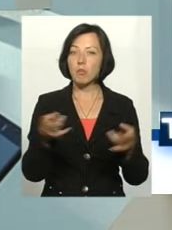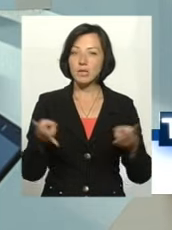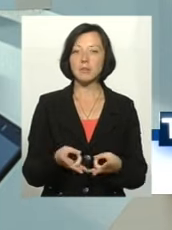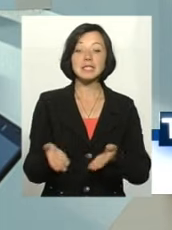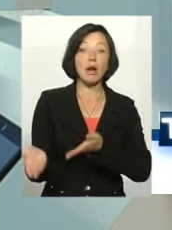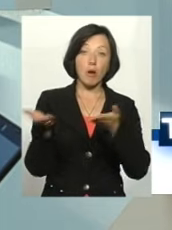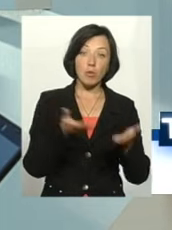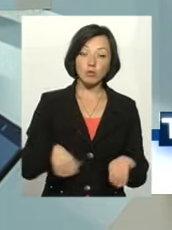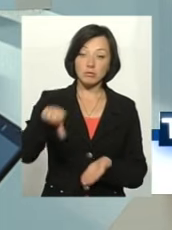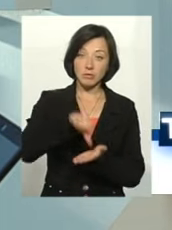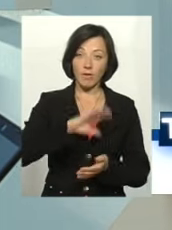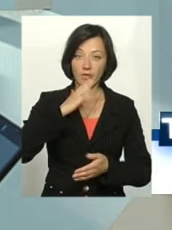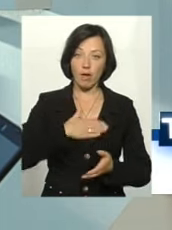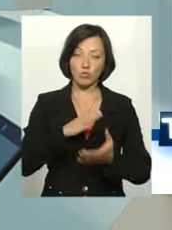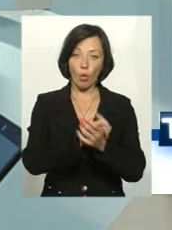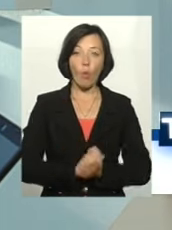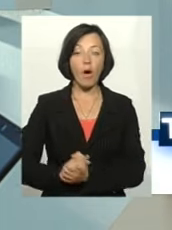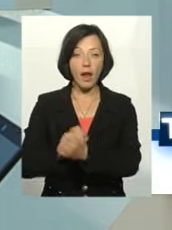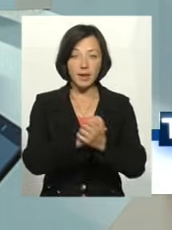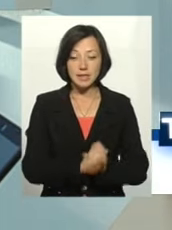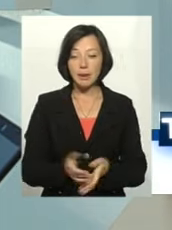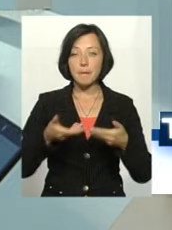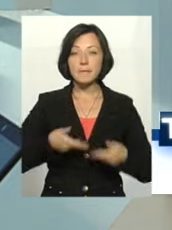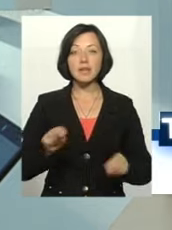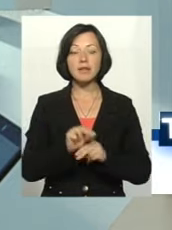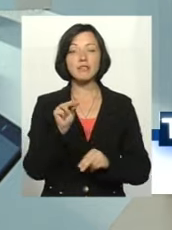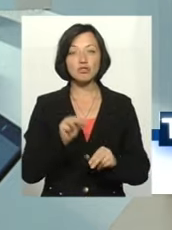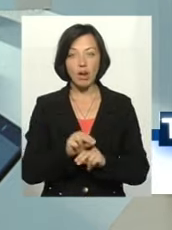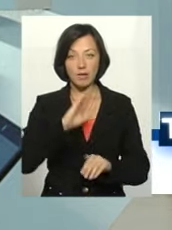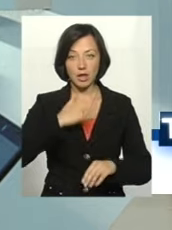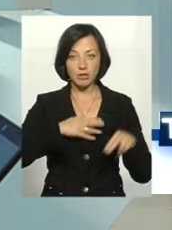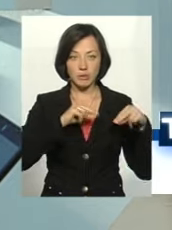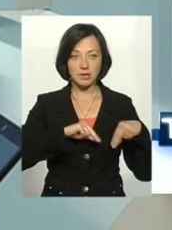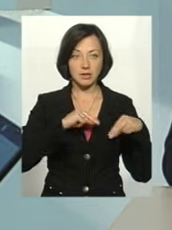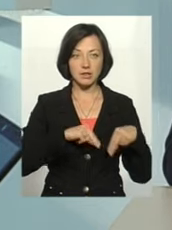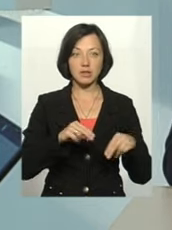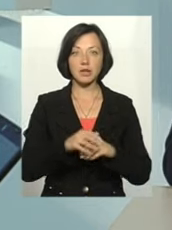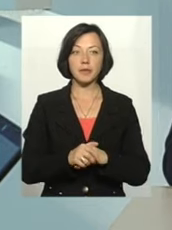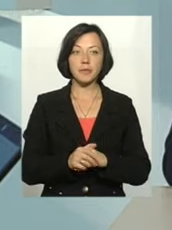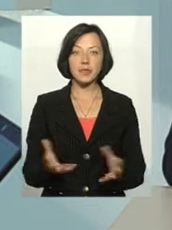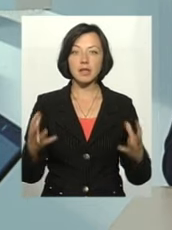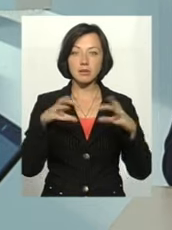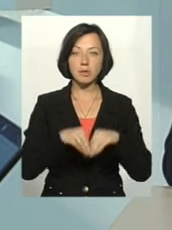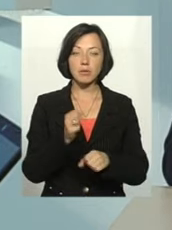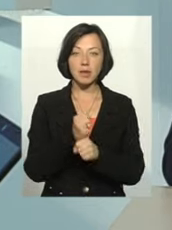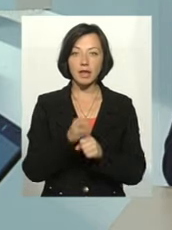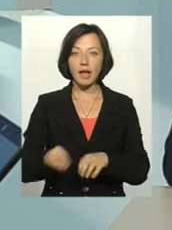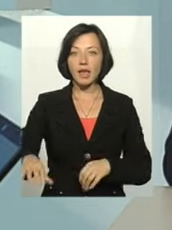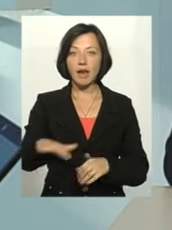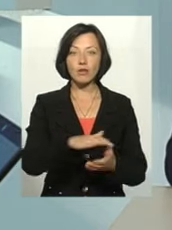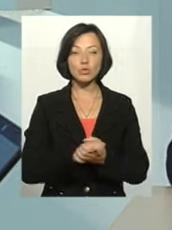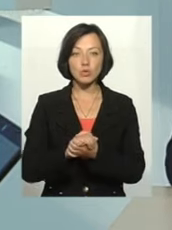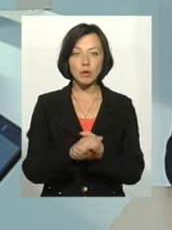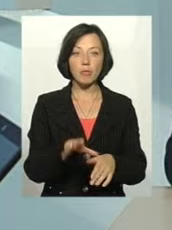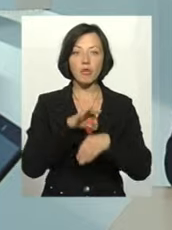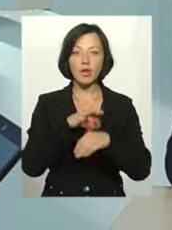ставайте членами ВГО коаліції. Ми навчаємо наш персонал, тобто спільно працюємо з Європейським Союзом,